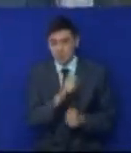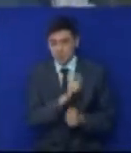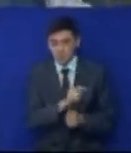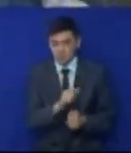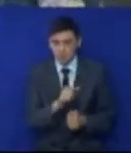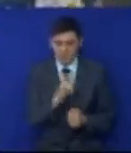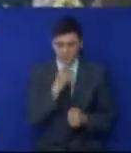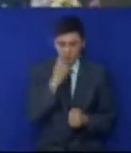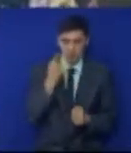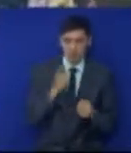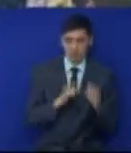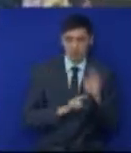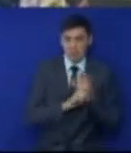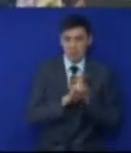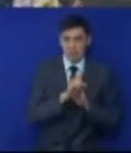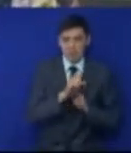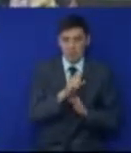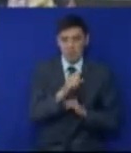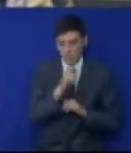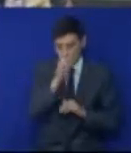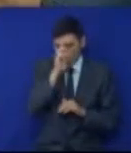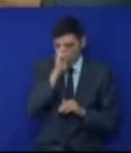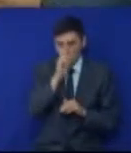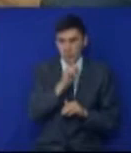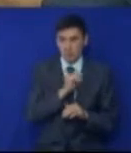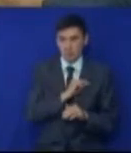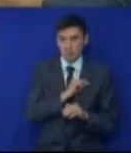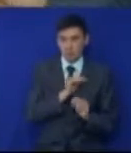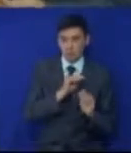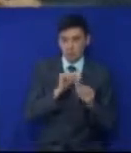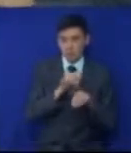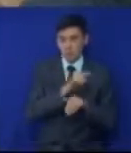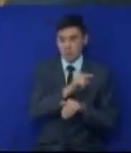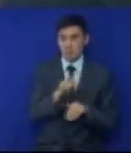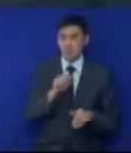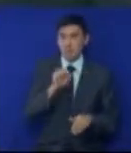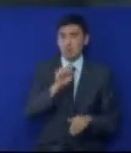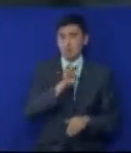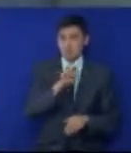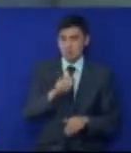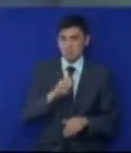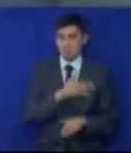жаңа бастаған мемлекеттік қызметкерлер салтанатты түрде ант қабылдады.